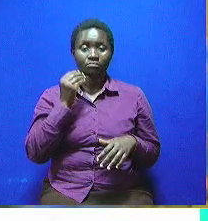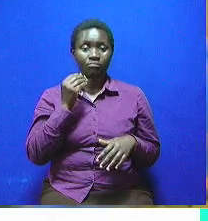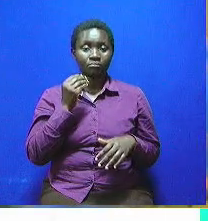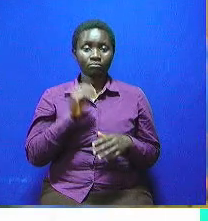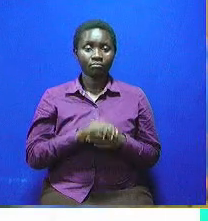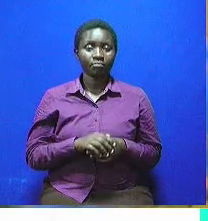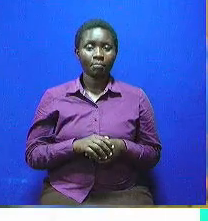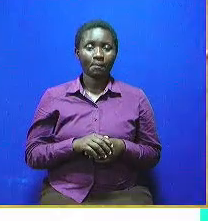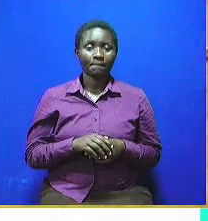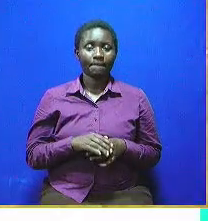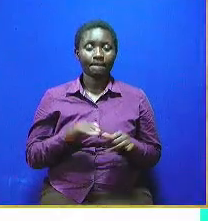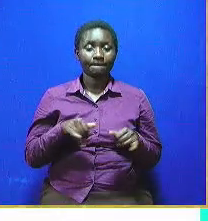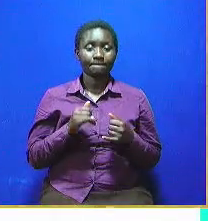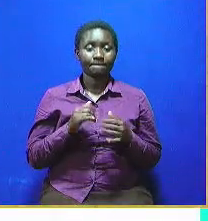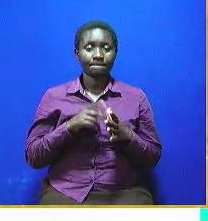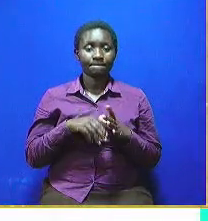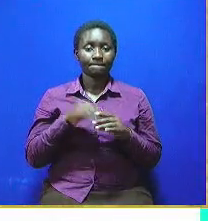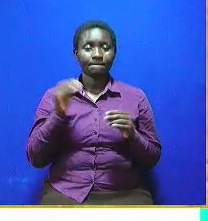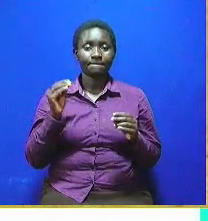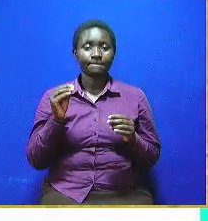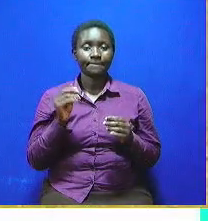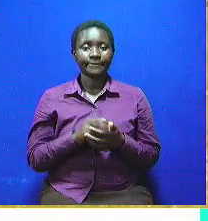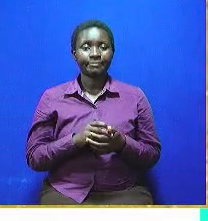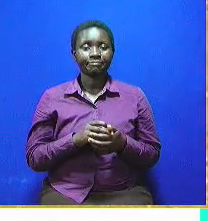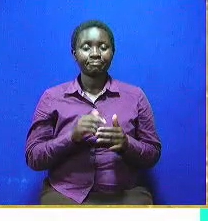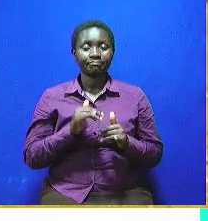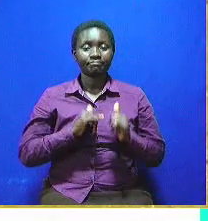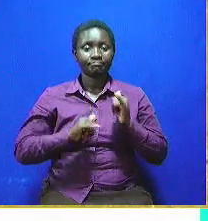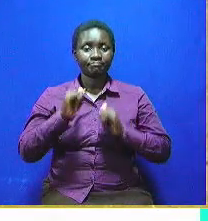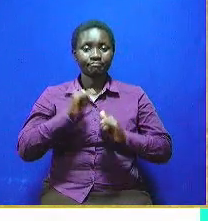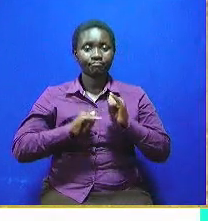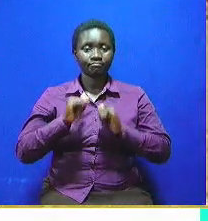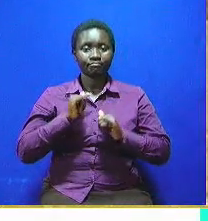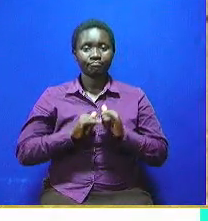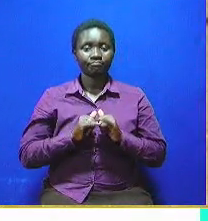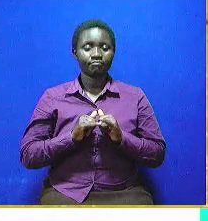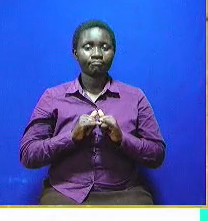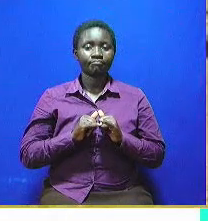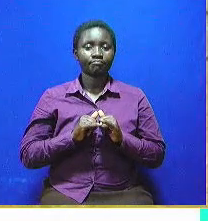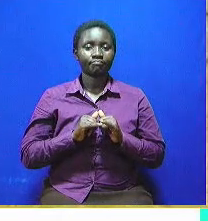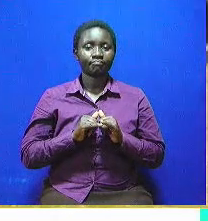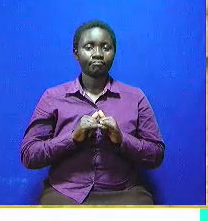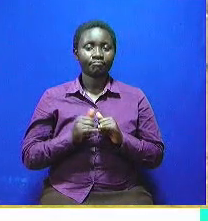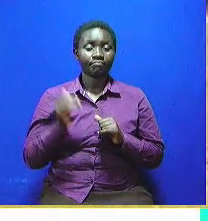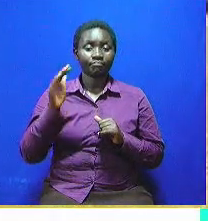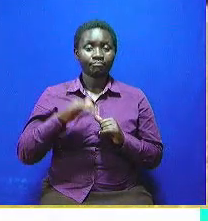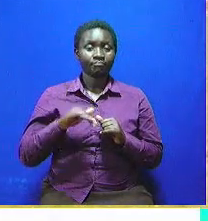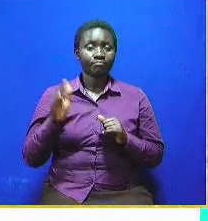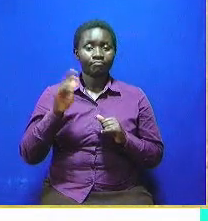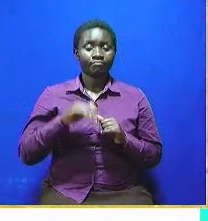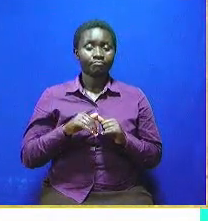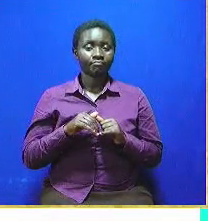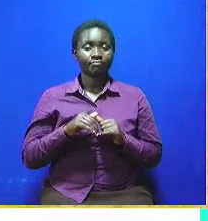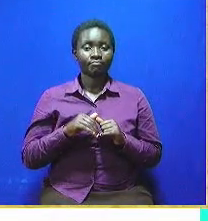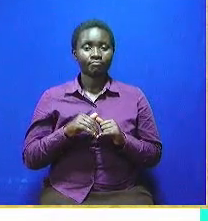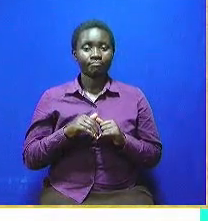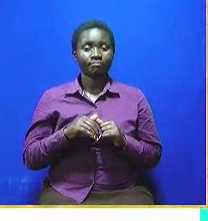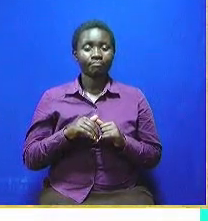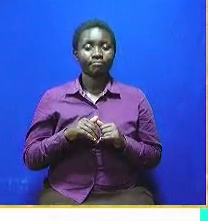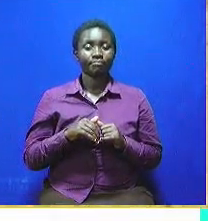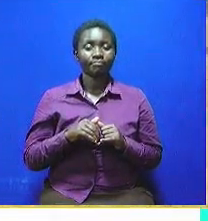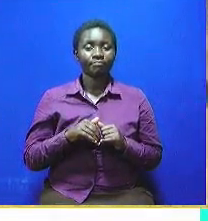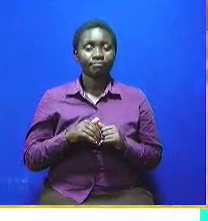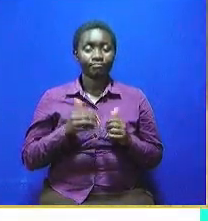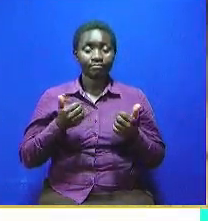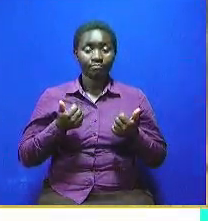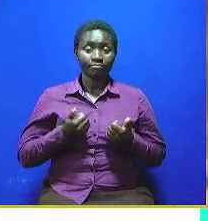nyare kwa aba gotoka. Niko mnokerea kwa sori ya handball niko tuwaro chukua wa nsemo ya bambure nsemo ya baiseke nga tiechi skuru chia kwa